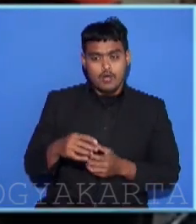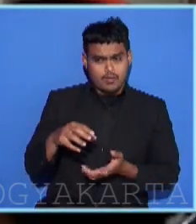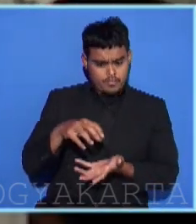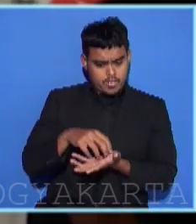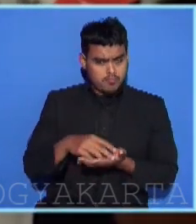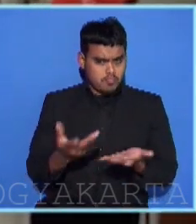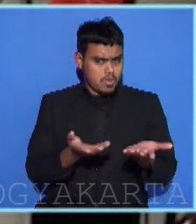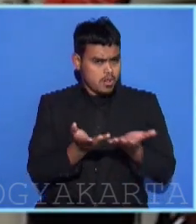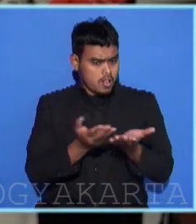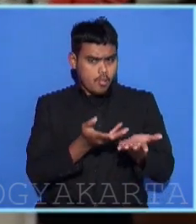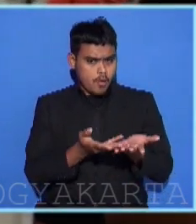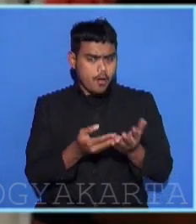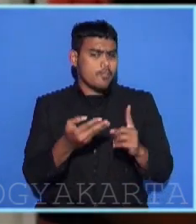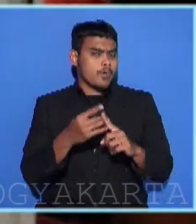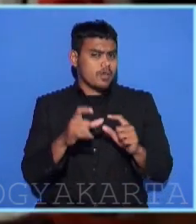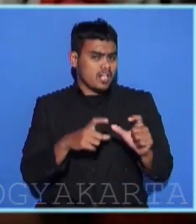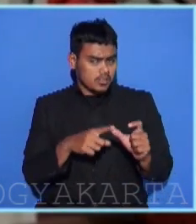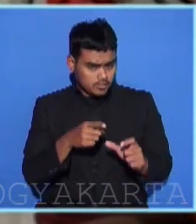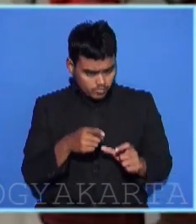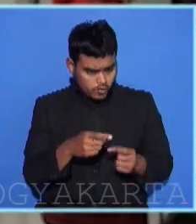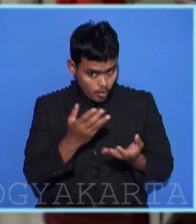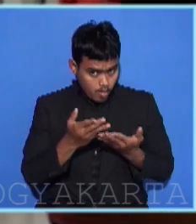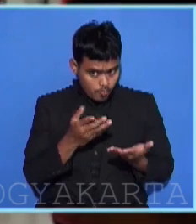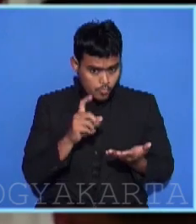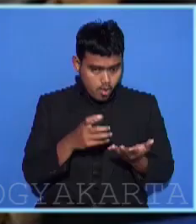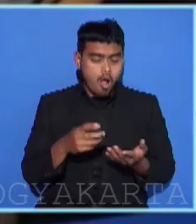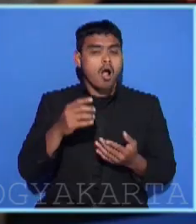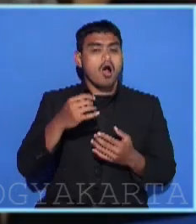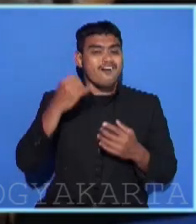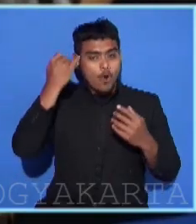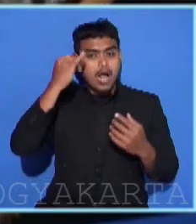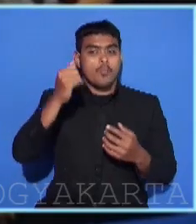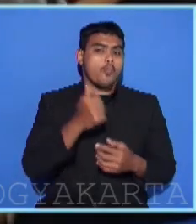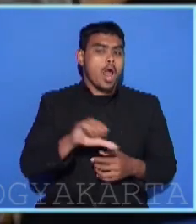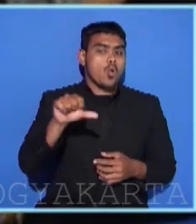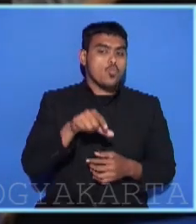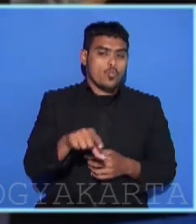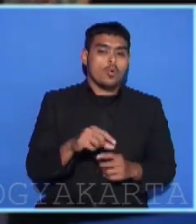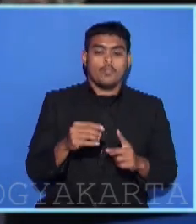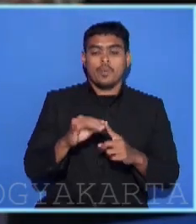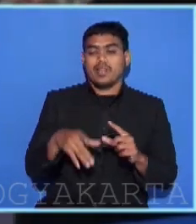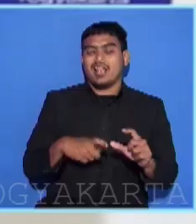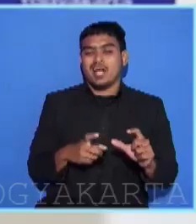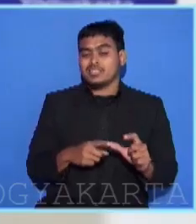BPJS Kesehatan di seluruh rumah sakit yang bekerja sama dengan BPJS Kesehatan.